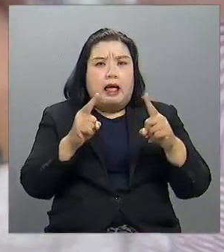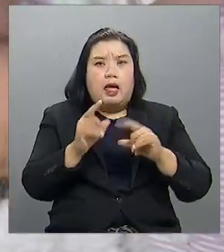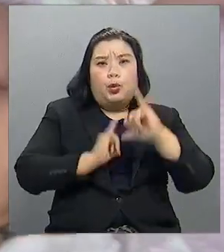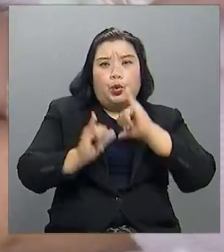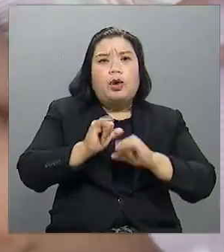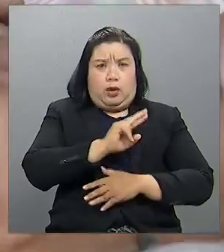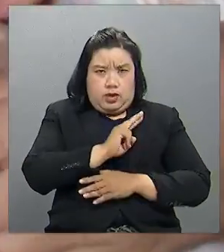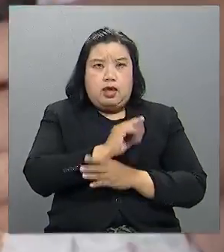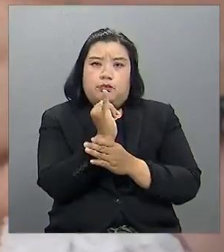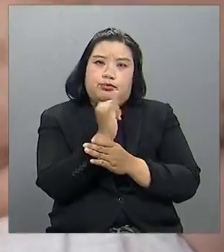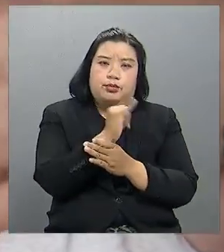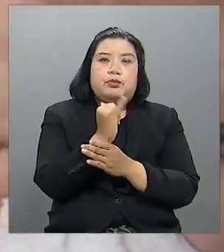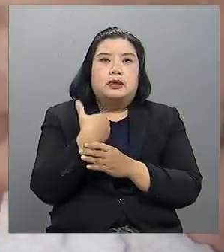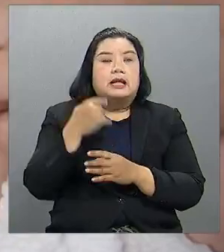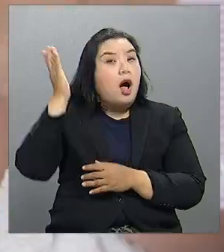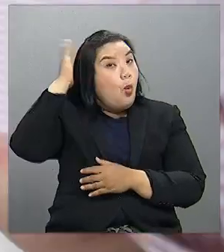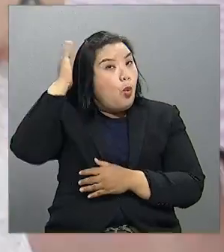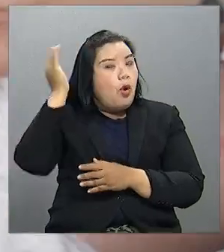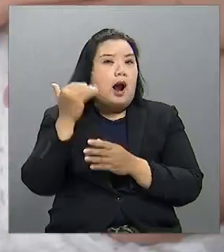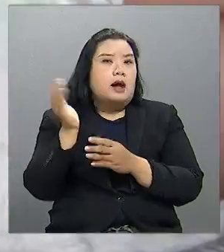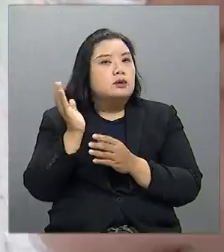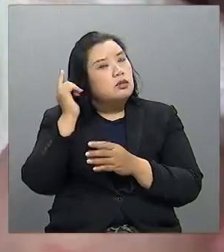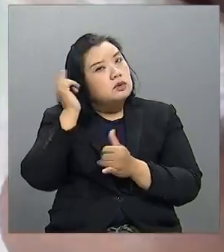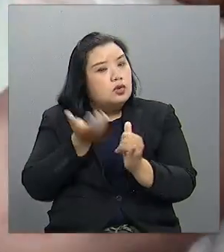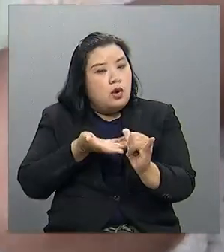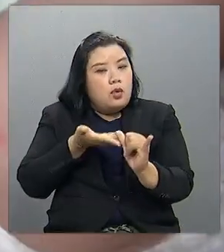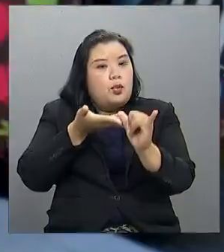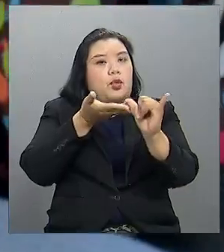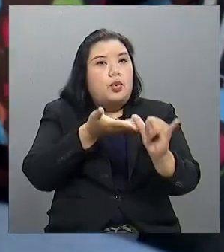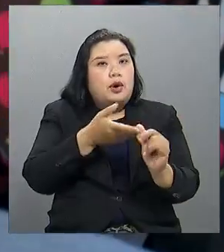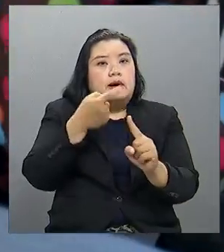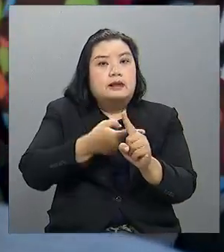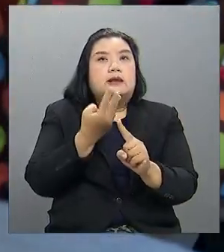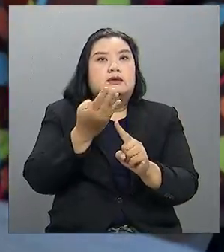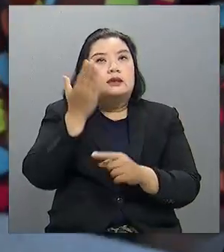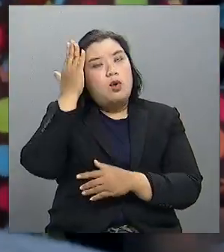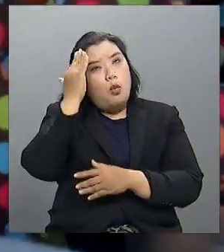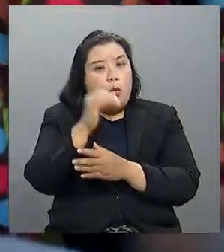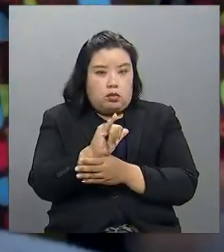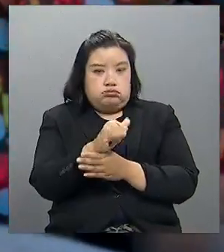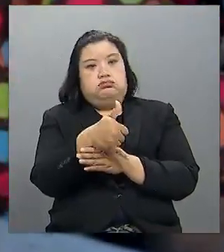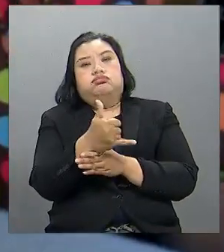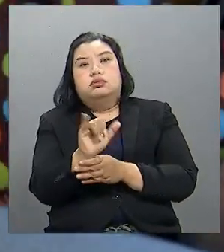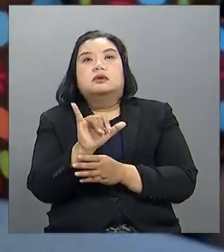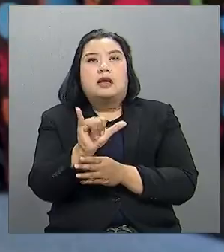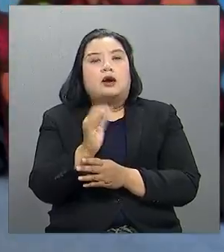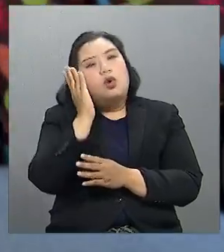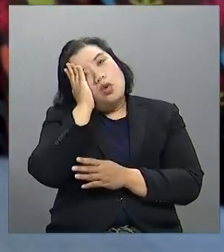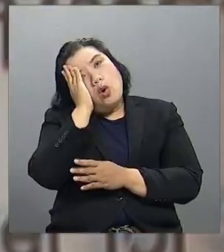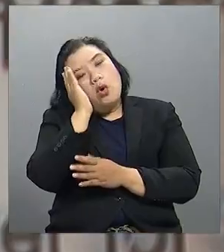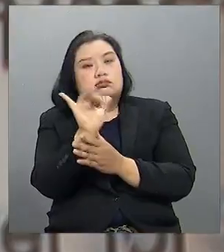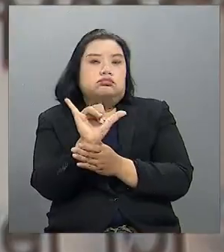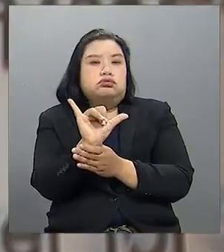แค่ตัวศีรษะเนี่ยอาจจะช่วยเขาหน่อยในช่วง4เดือนแรกคือเขาจะไม่สามารถขยับได้เลยผู้ปกครองจัดท่าไหนก็จะอยู่ท่านั้น